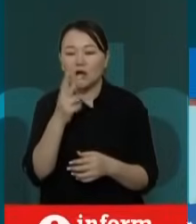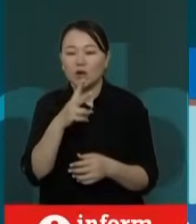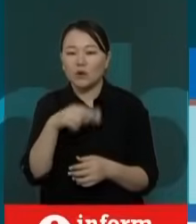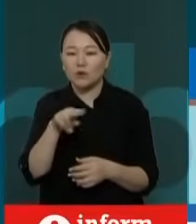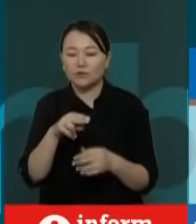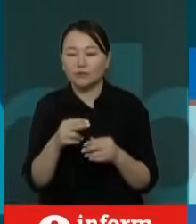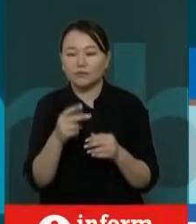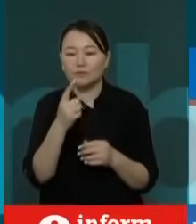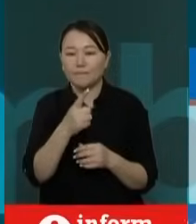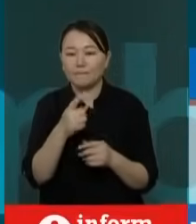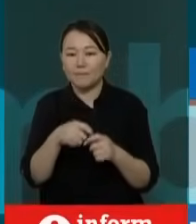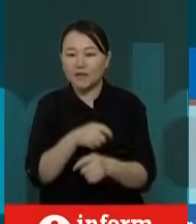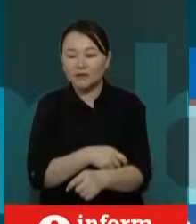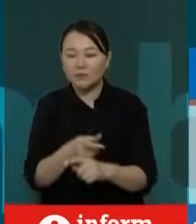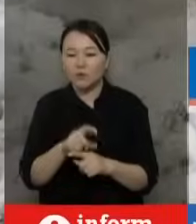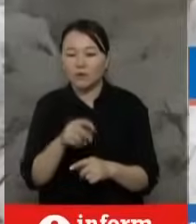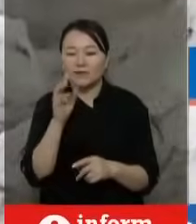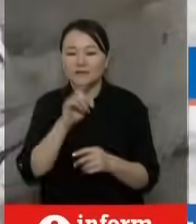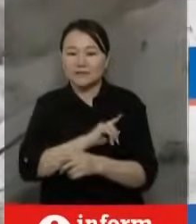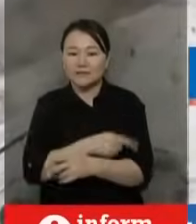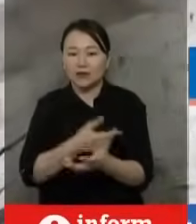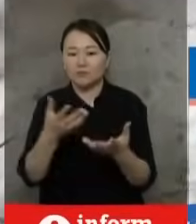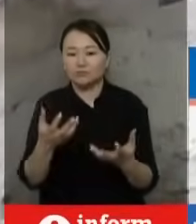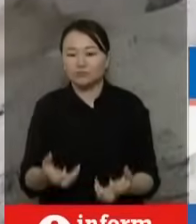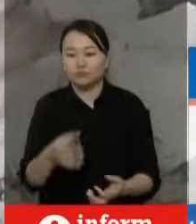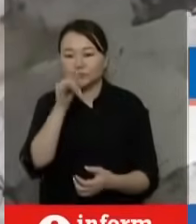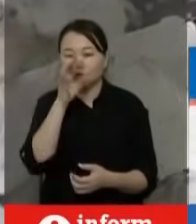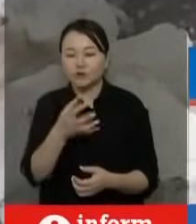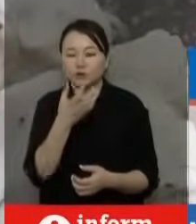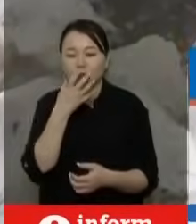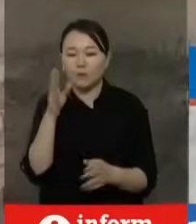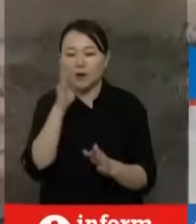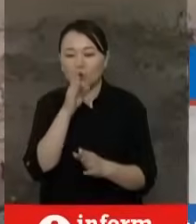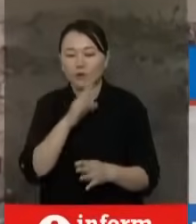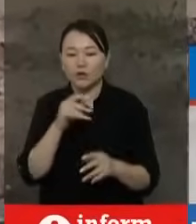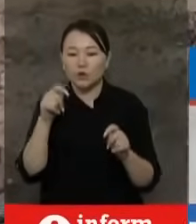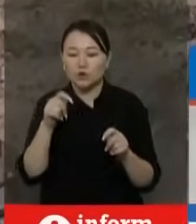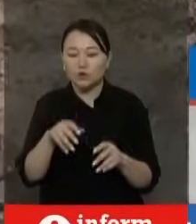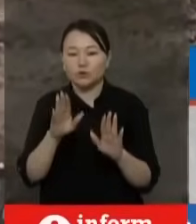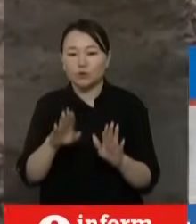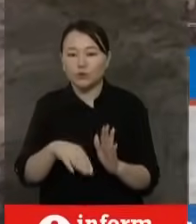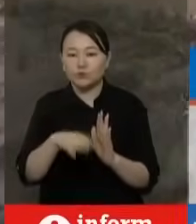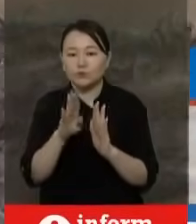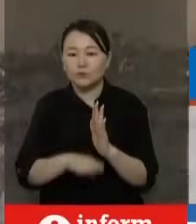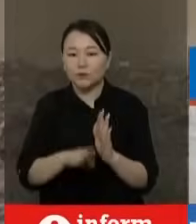и впитывать такой объем талой воды не в силах. К тому же теплая погода и дождь только усугубляют ситуацию.